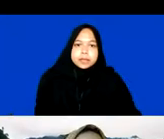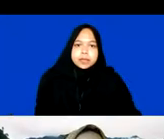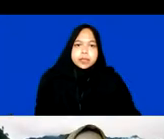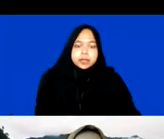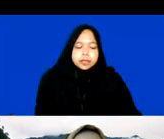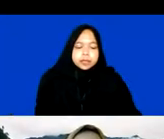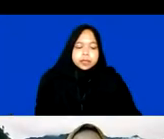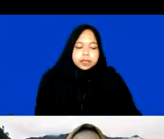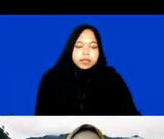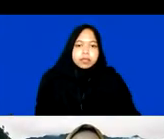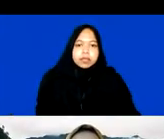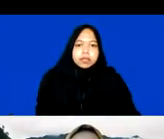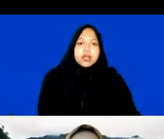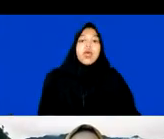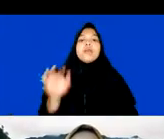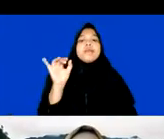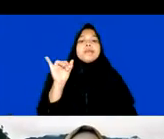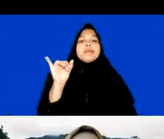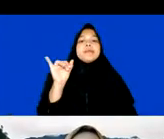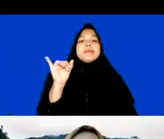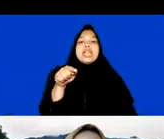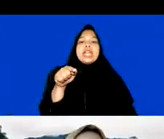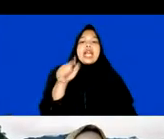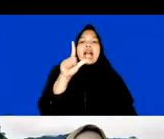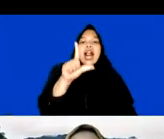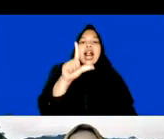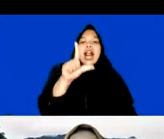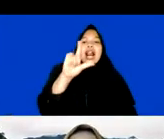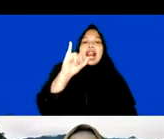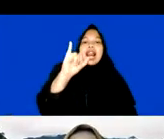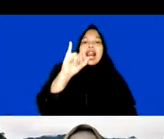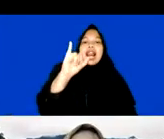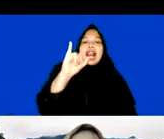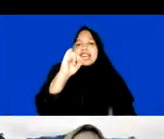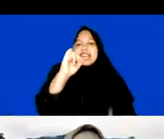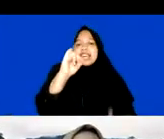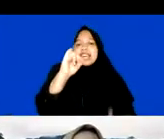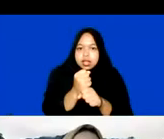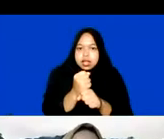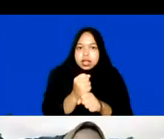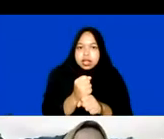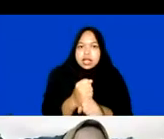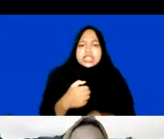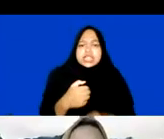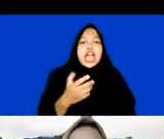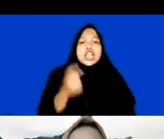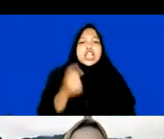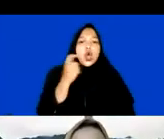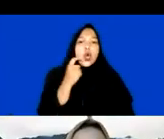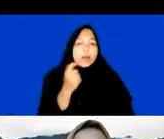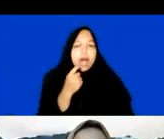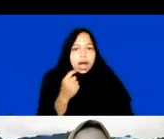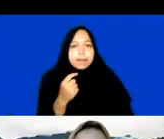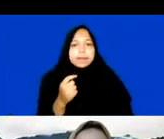lining. Gimana? Oh, lining. Kalau ini lining, jadi sebenarnya saya cuma berusaha mencoba menggambar di kulit